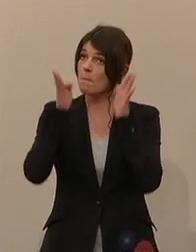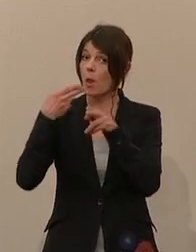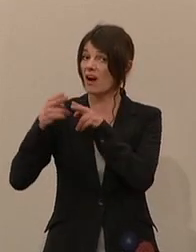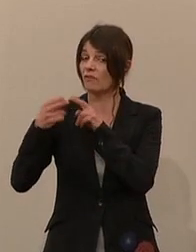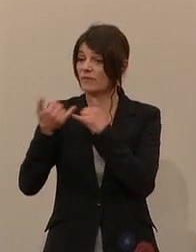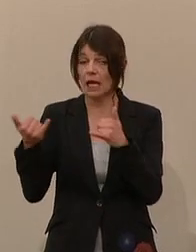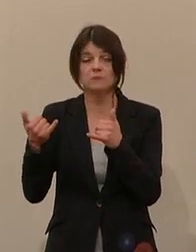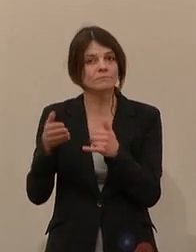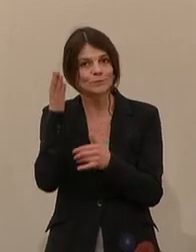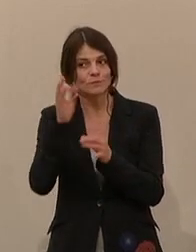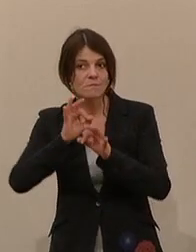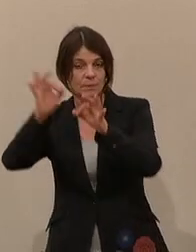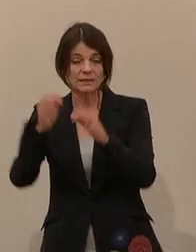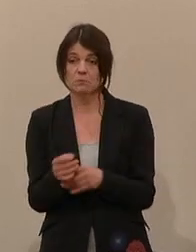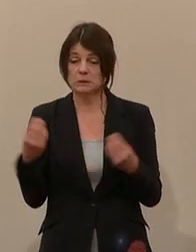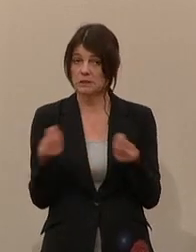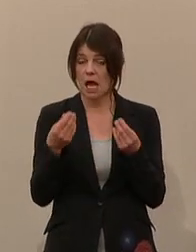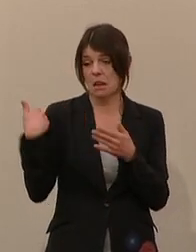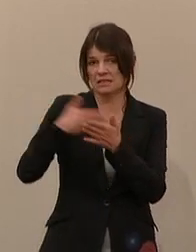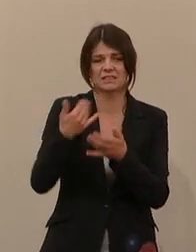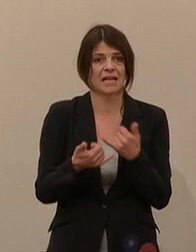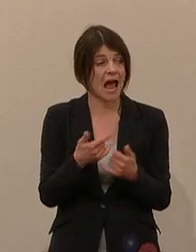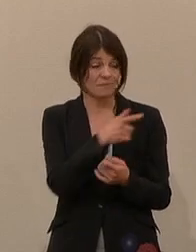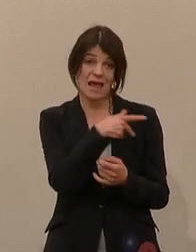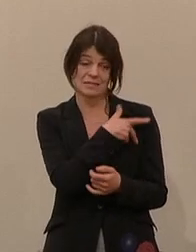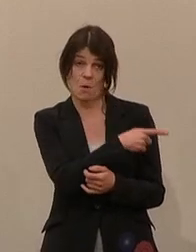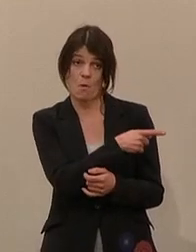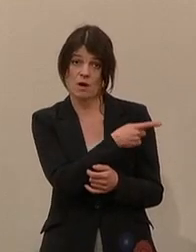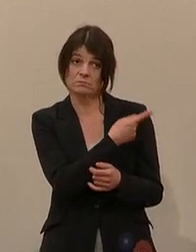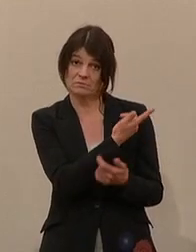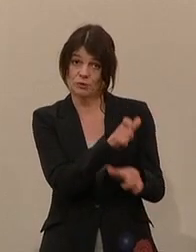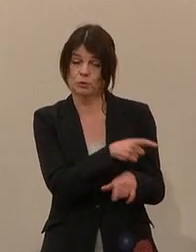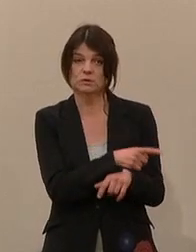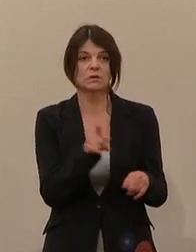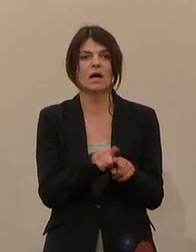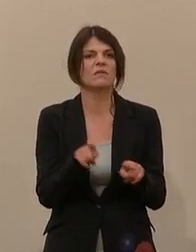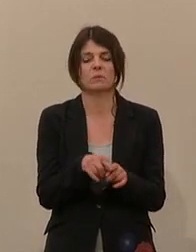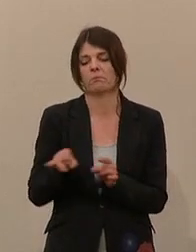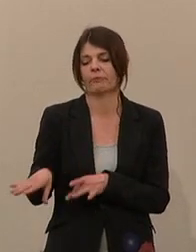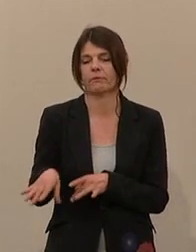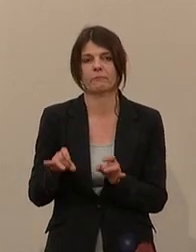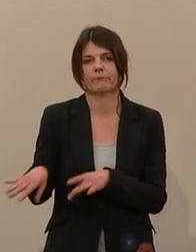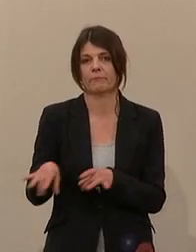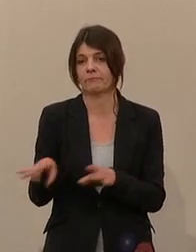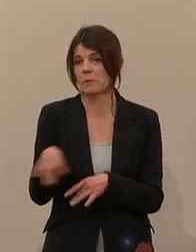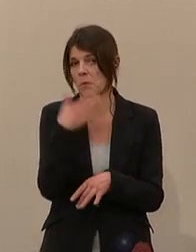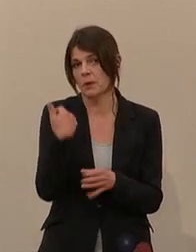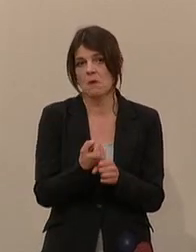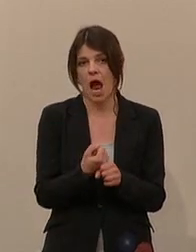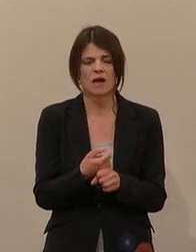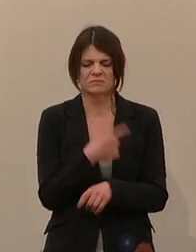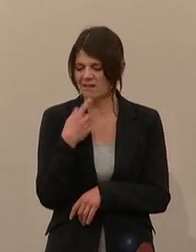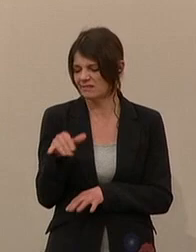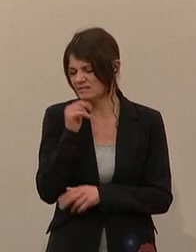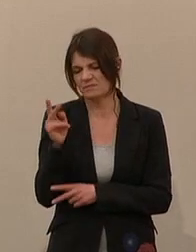Gebäuderenovierung, alles Dinge, die in den letzten Jahren unter der SPÖ-Ägide hier einfach liegen geblieben ist oder wo es ihnen einfach